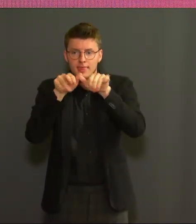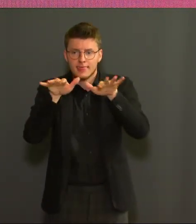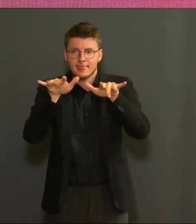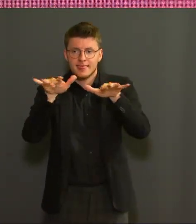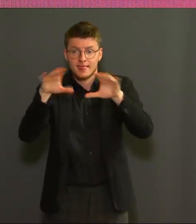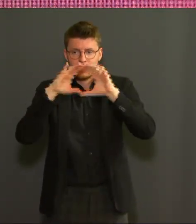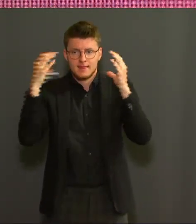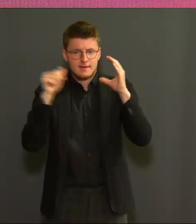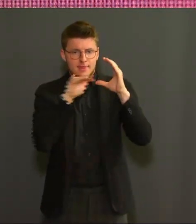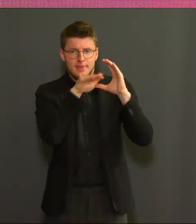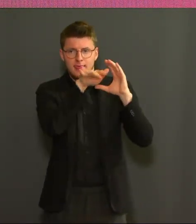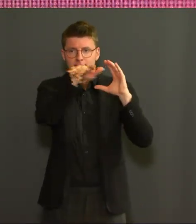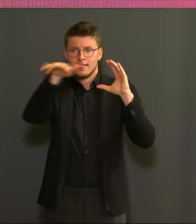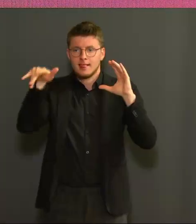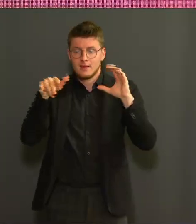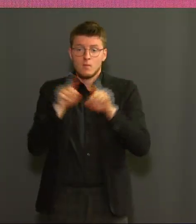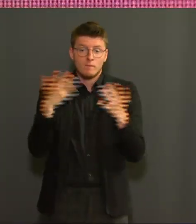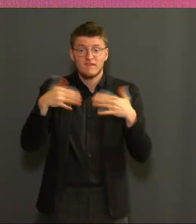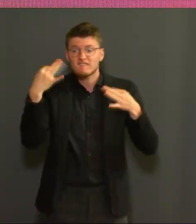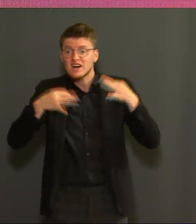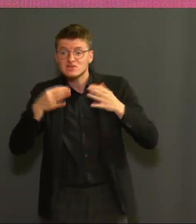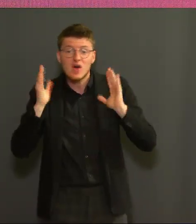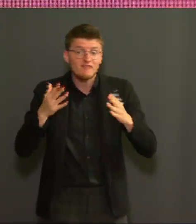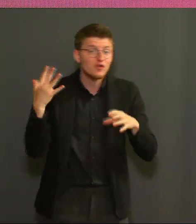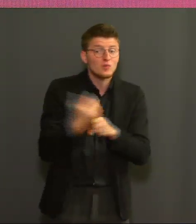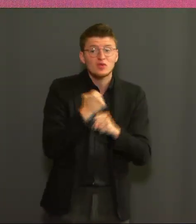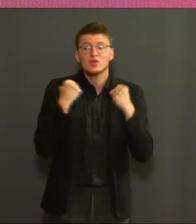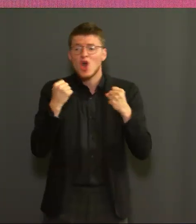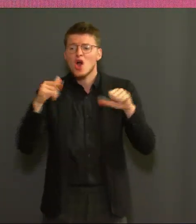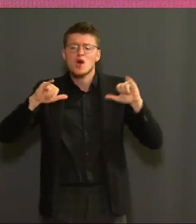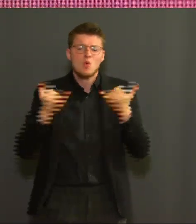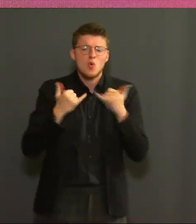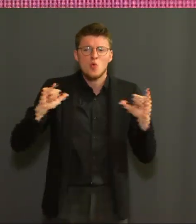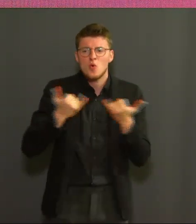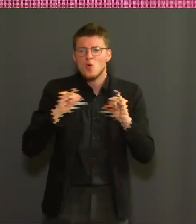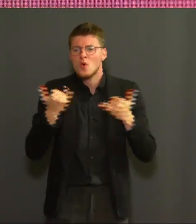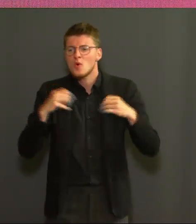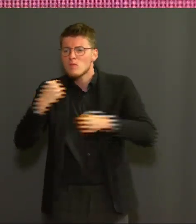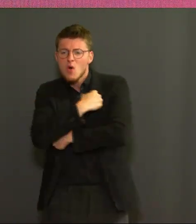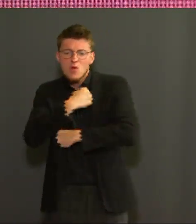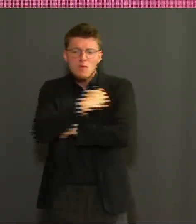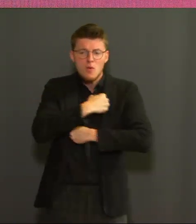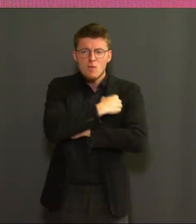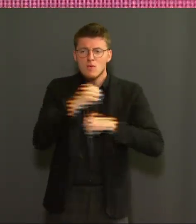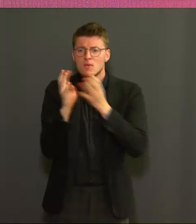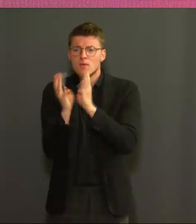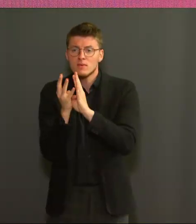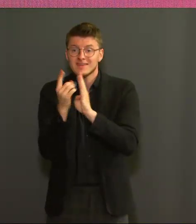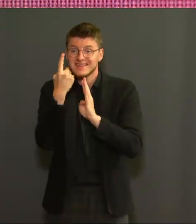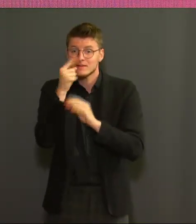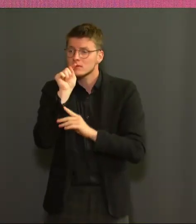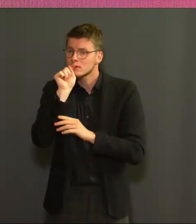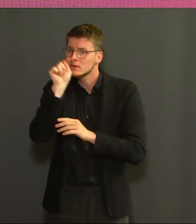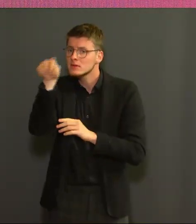nagefeest, waarbij de afstand niet altijd bewaard wordt. We mogen niet vergeten dat 1 knuffel of 1 druppel voldoende is